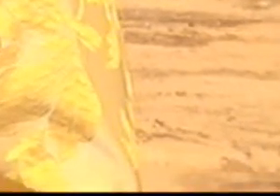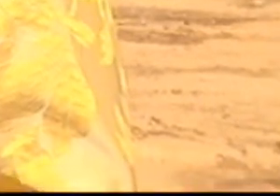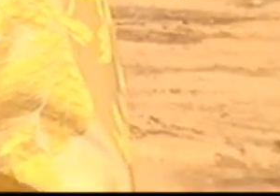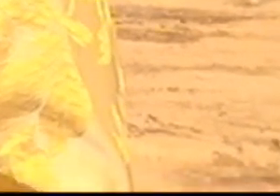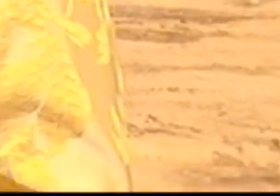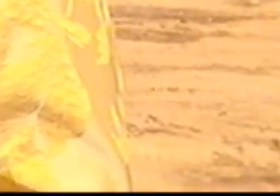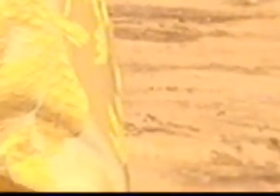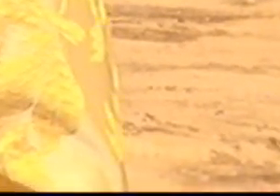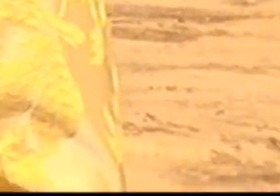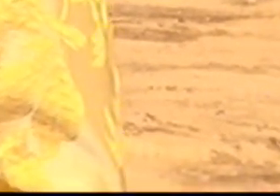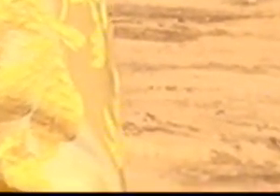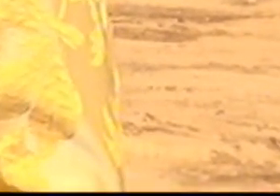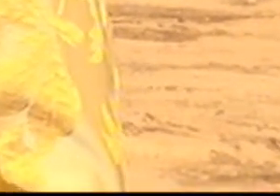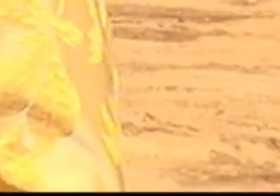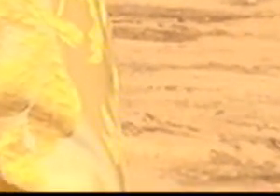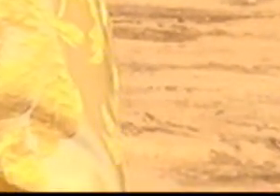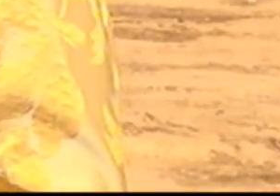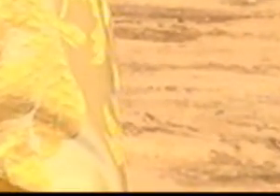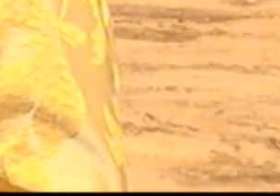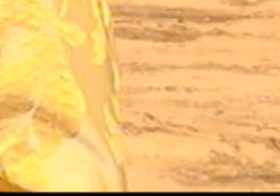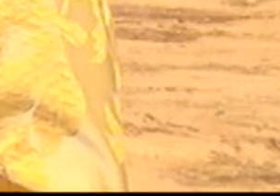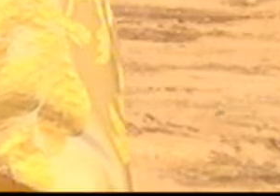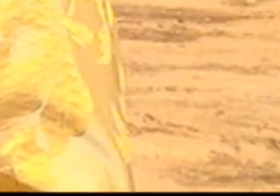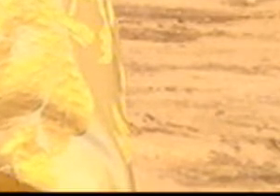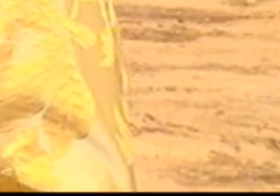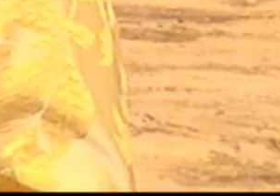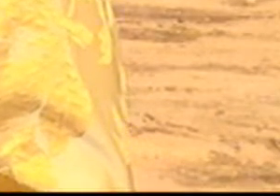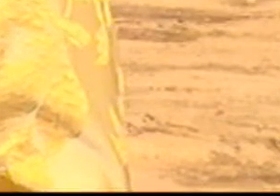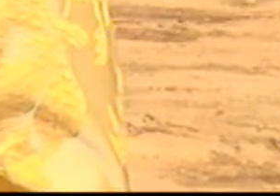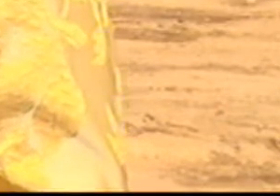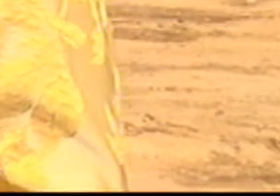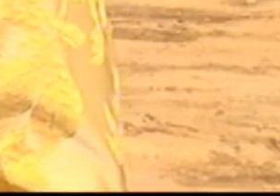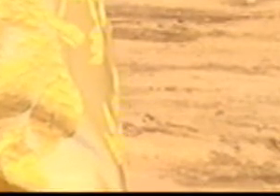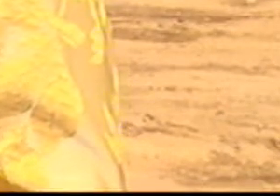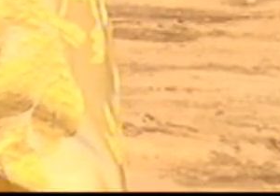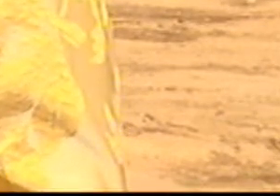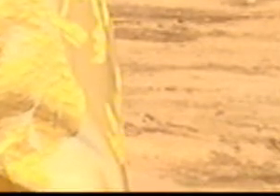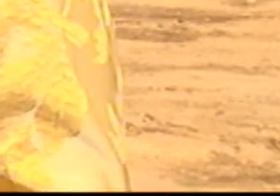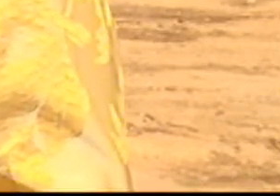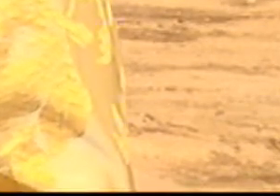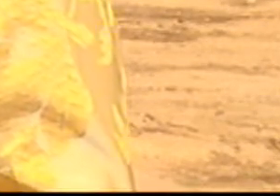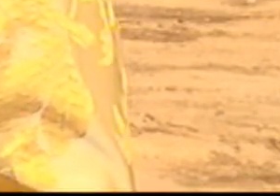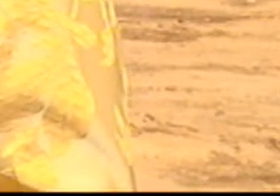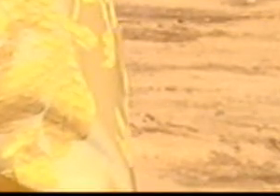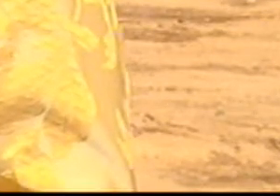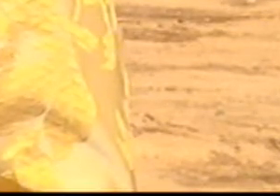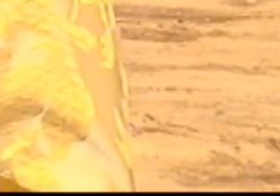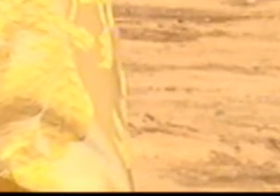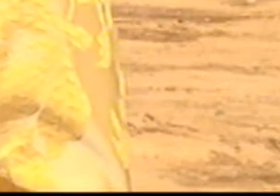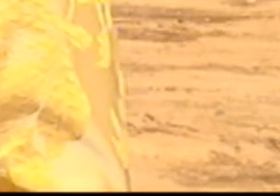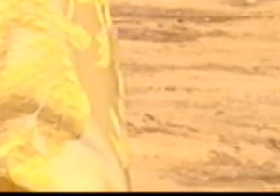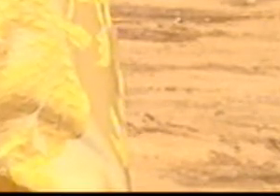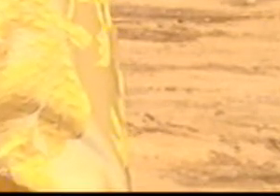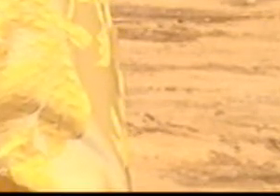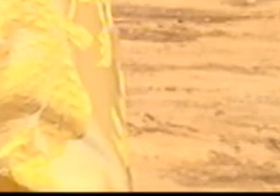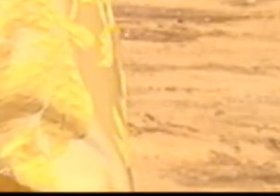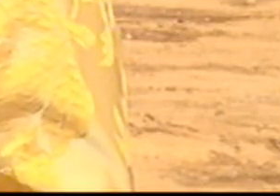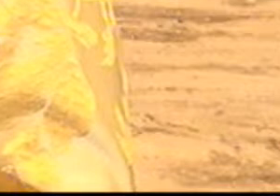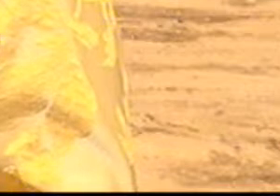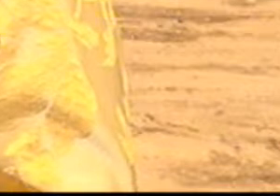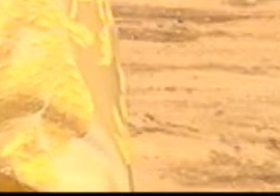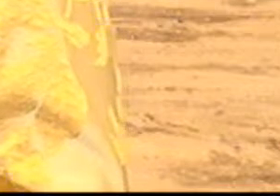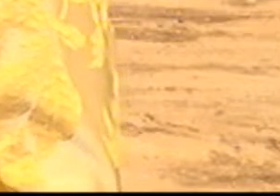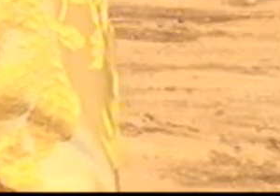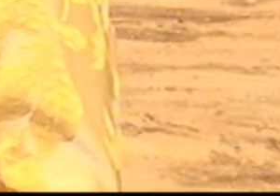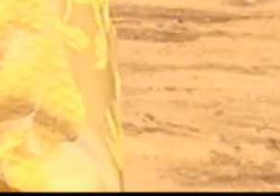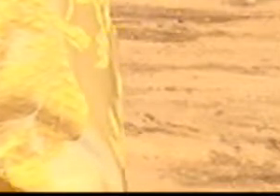la kuweka shule ambayo itatumiwa na watoto wa Tanzania nzima. Kwa hiyo tunauhakika kwamba shule hii ni alama nzuri,